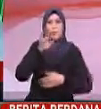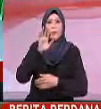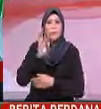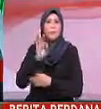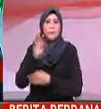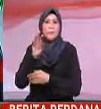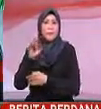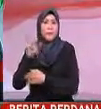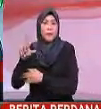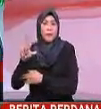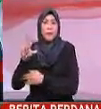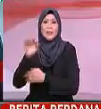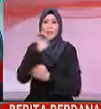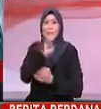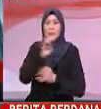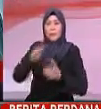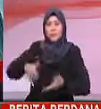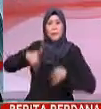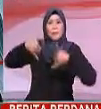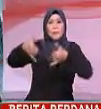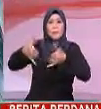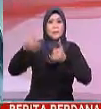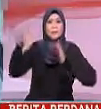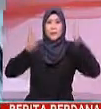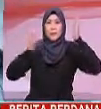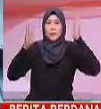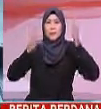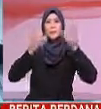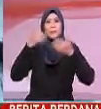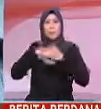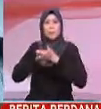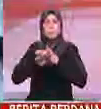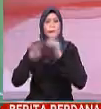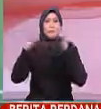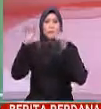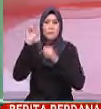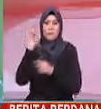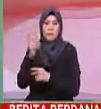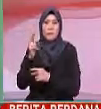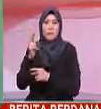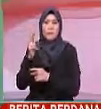MFL seperti e-Piala Malaysia yang memasuki musim ketiga juga akan diteruskan.